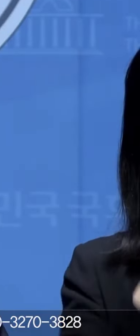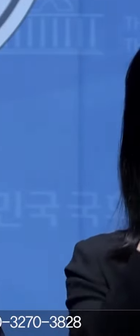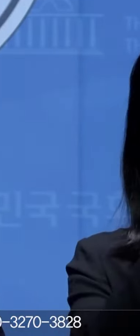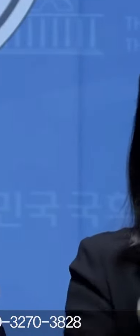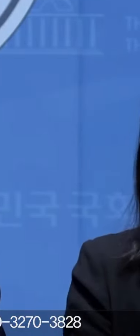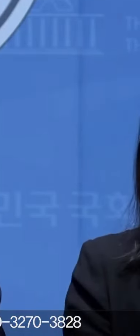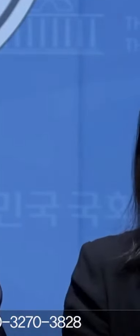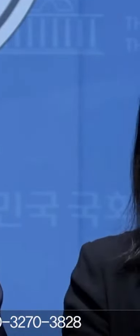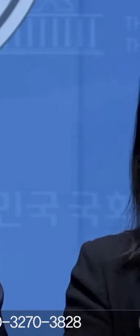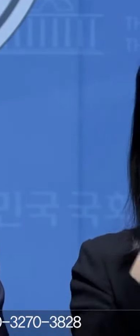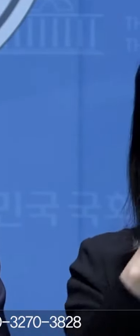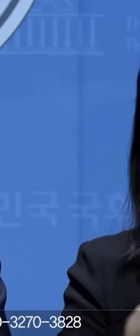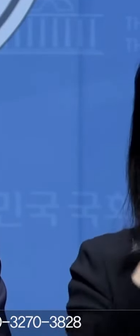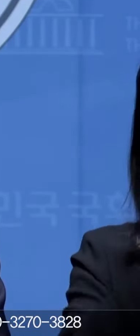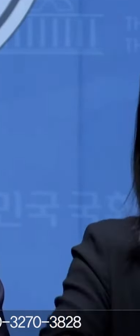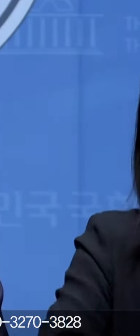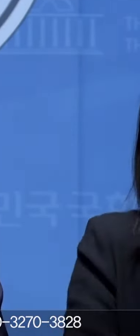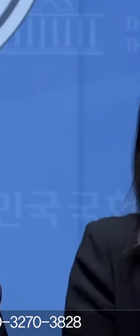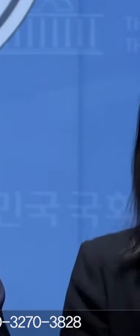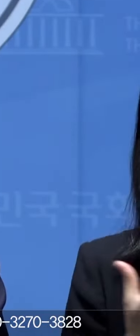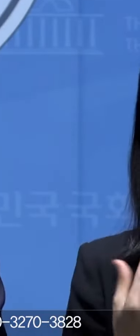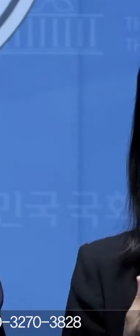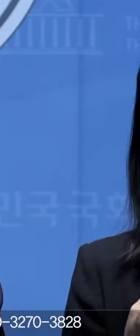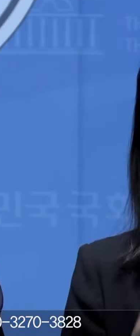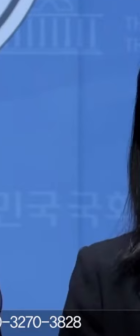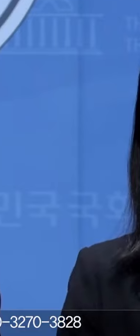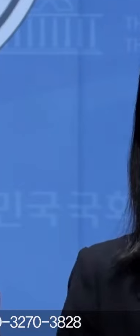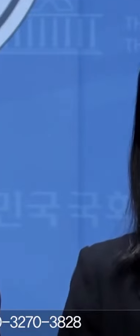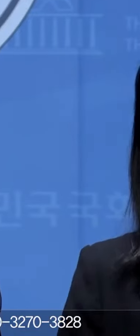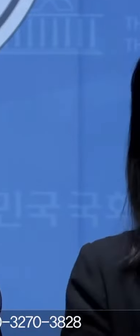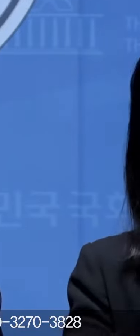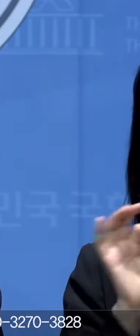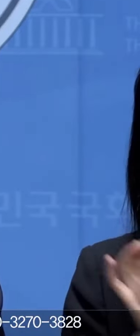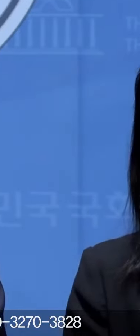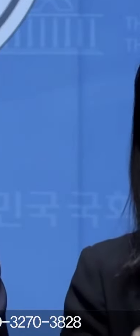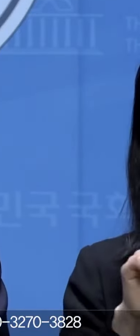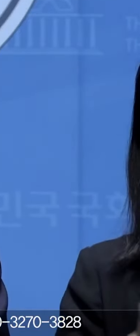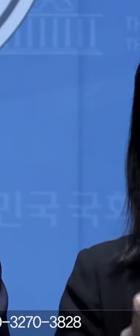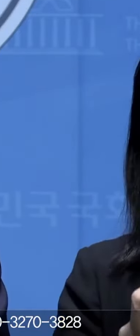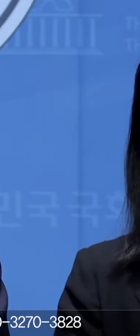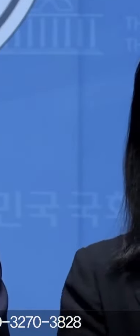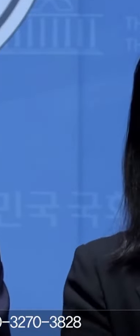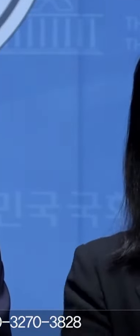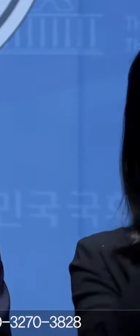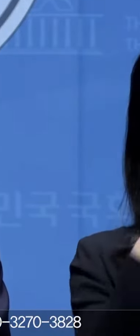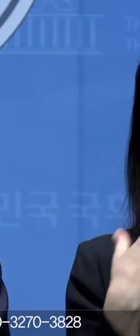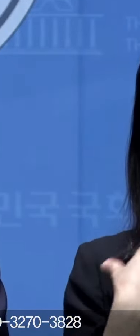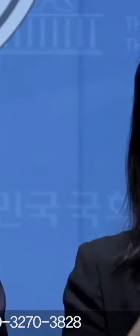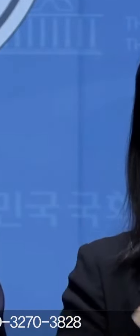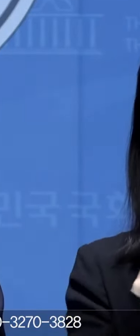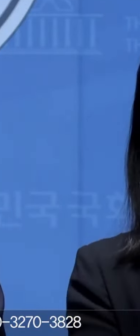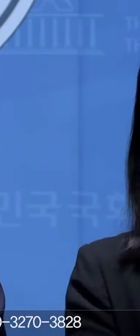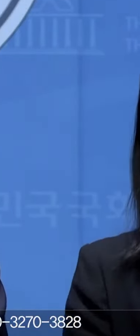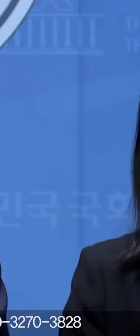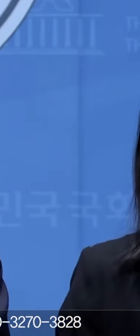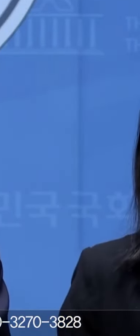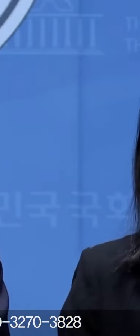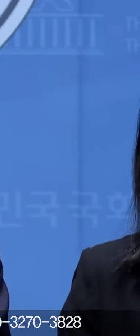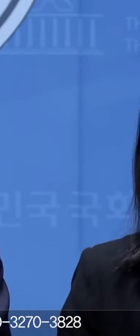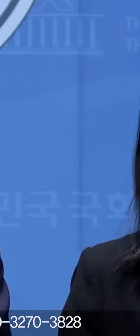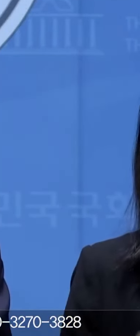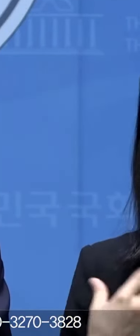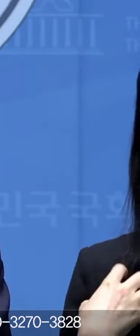넘어 능멸하는 것이나 다름없습니다 있을 수 없는 일입니다 윤성일 정부에게 강력히 경고합니다